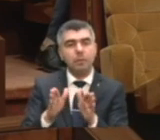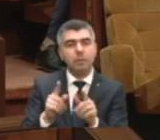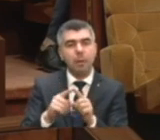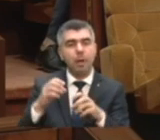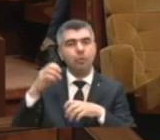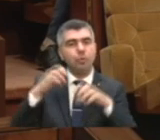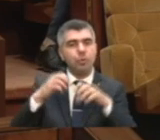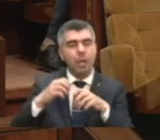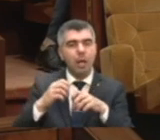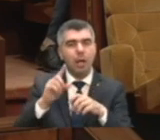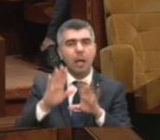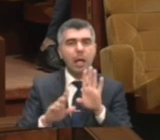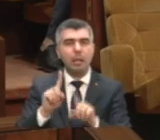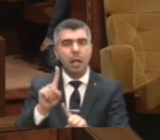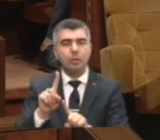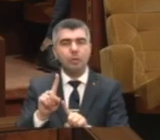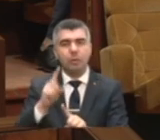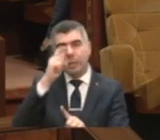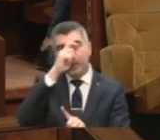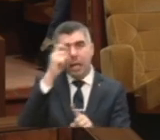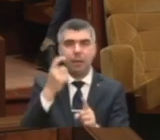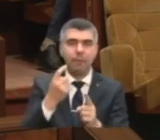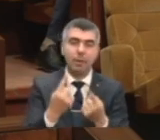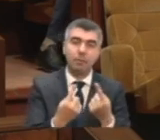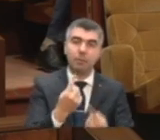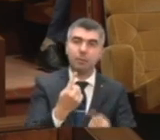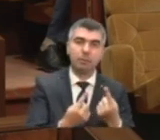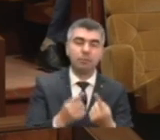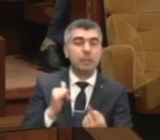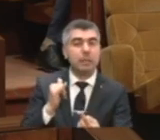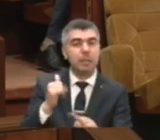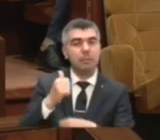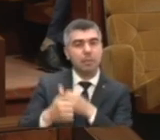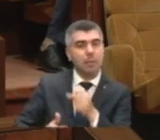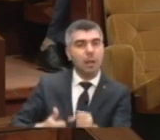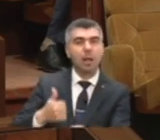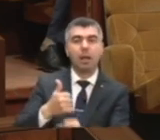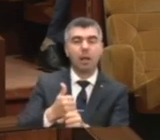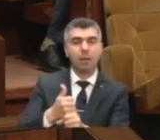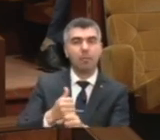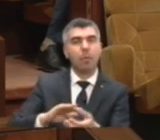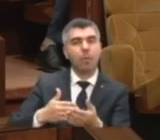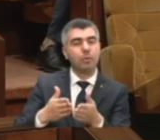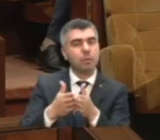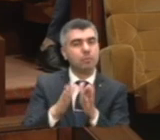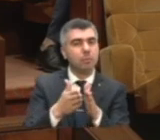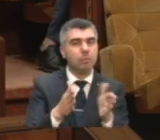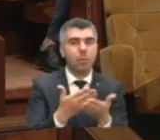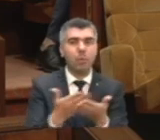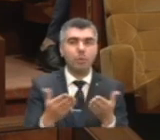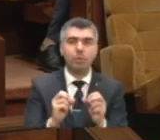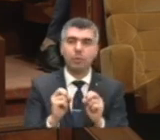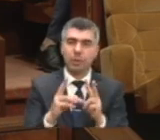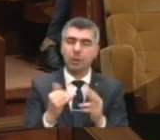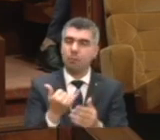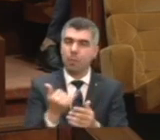شهر 11 12 ولا في الصيف في المراكز الاستضافه. خاص تكون على مد السنه كلها، خاص تكون فعاليه ونشاط داخل هاد